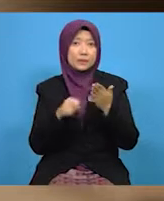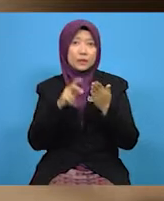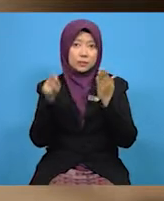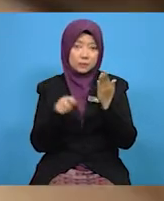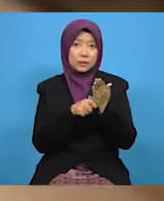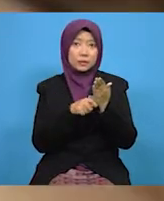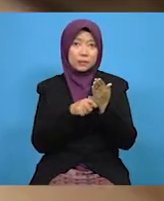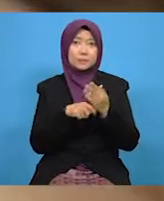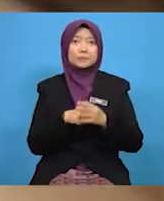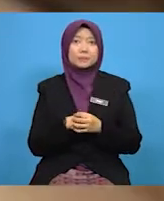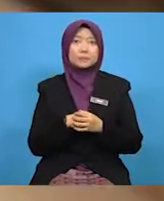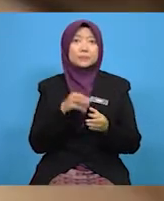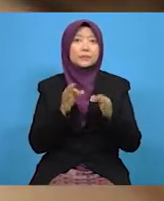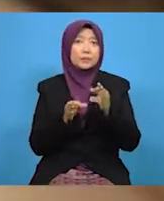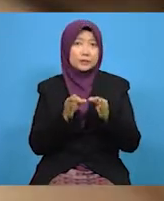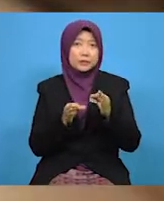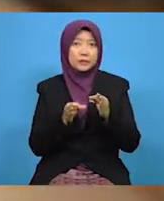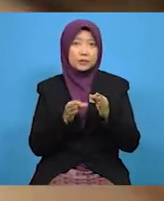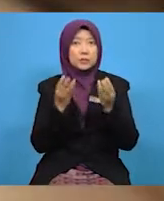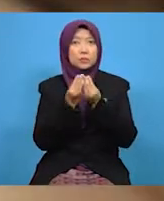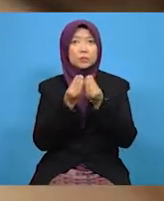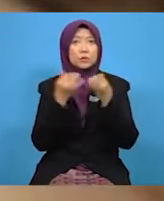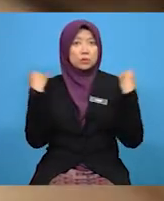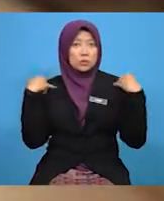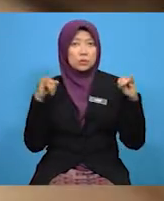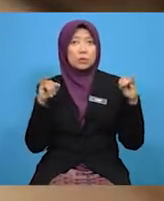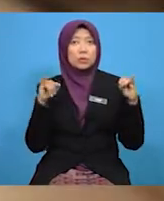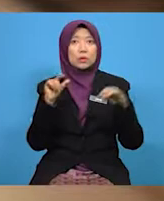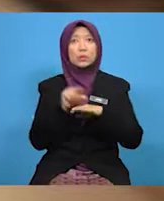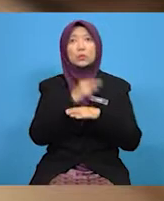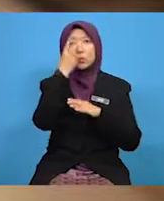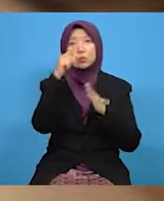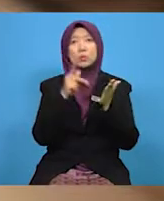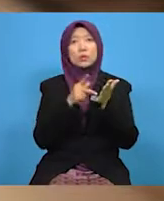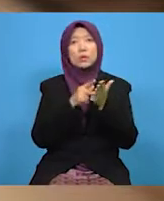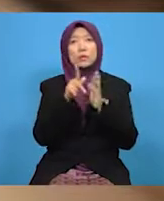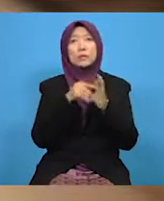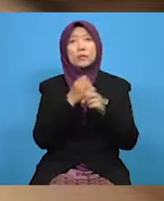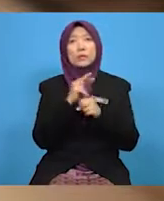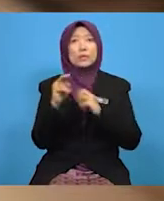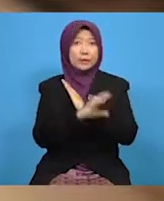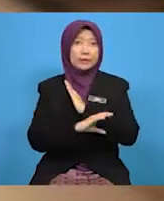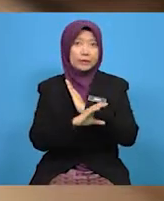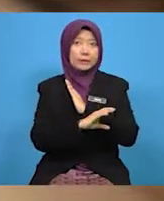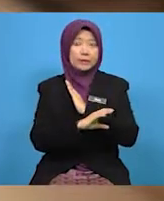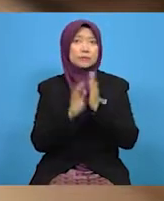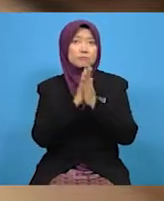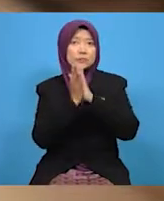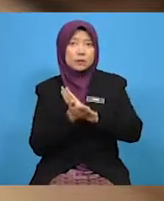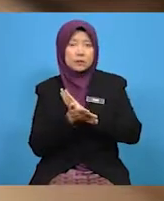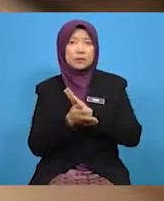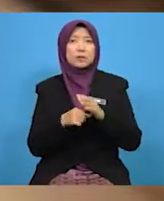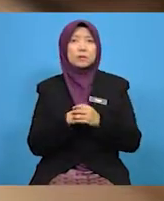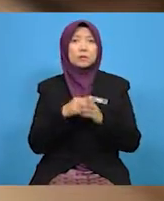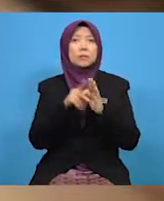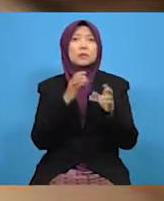ditambah. Jika jumlah jualan digunakan untuk menghitung pendapatan negara, maka